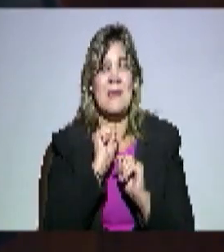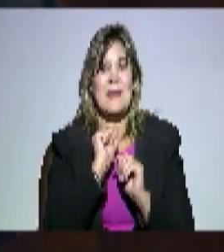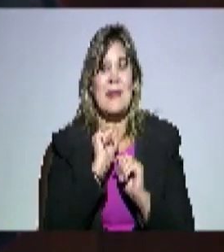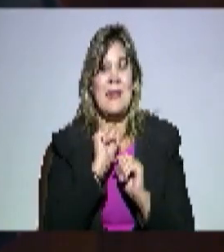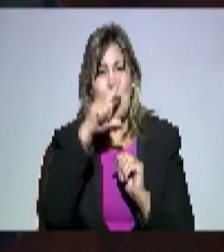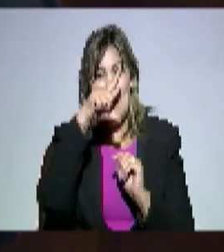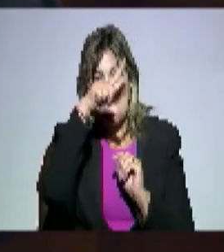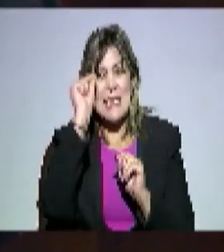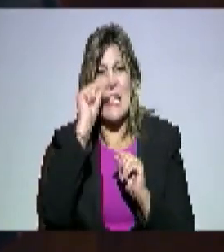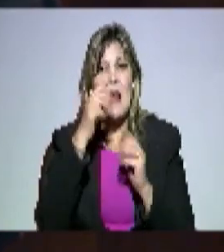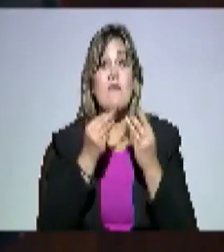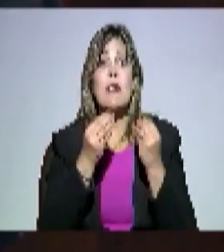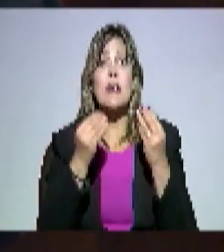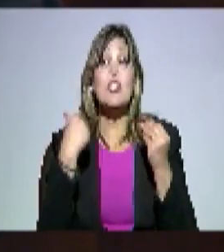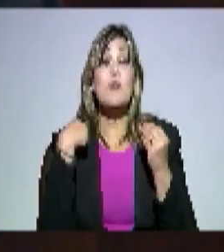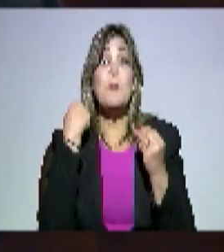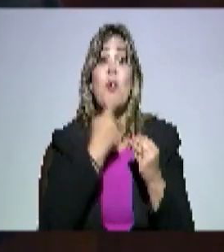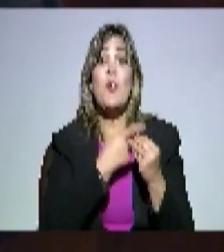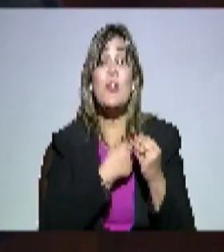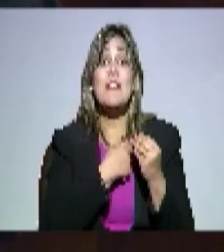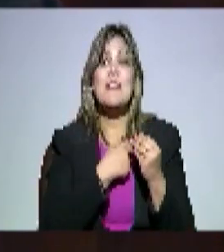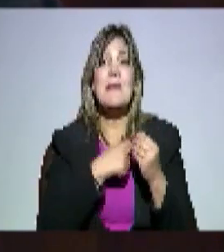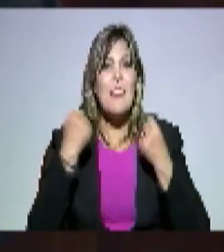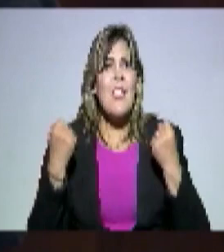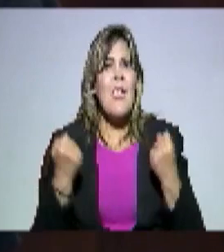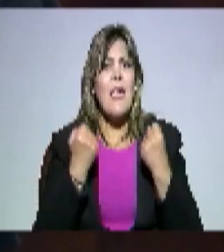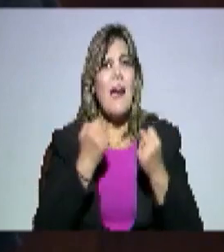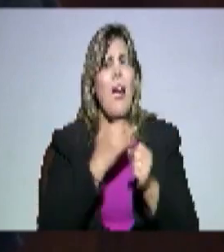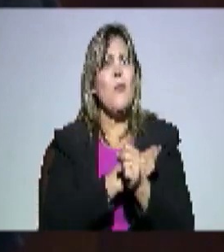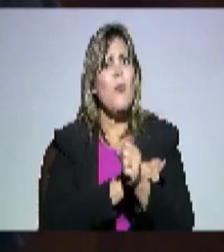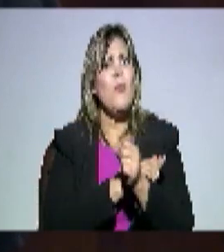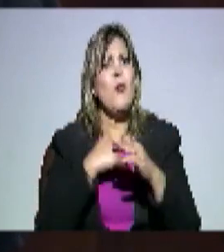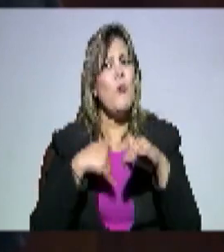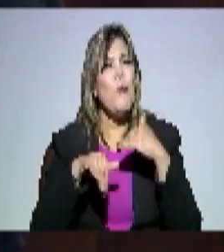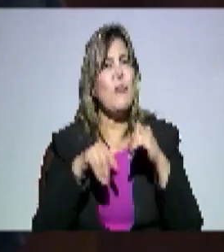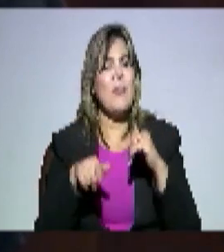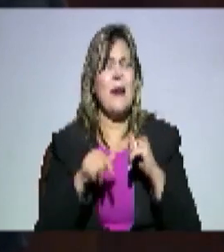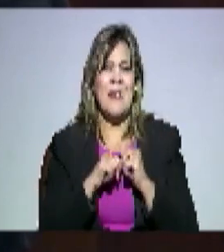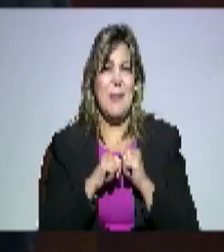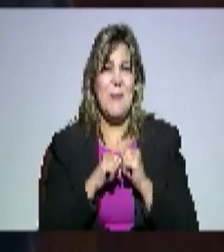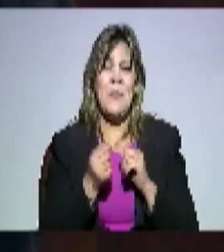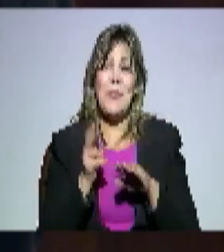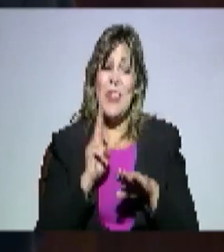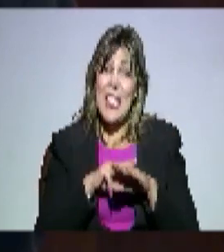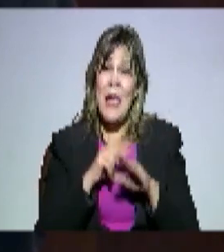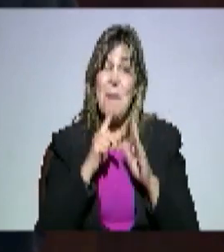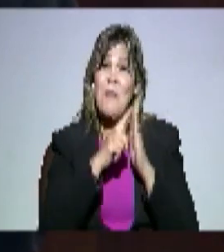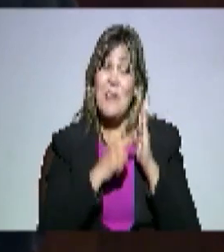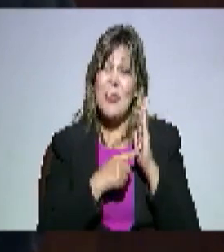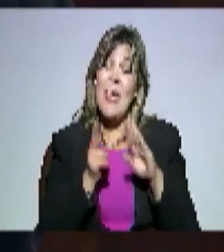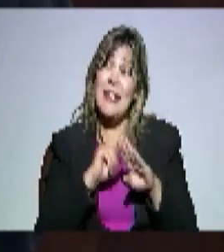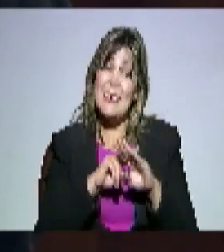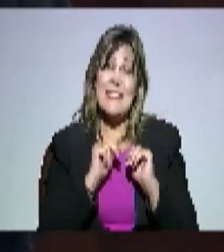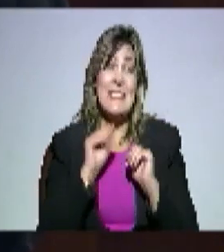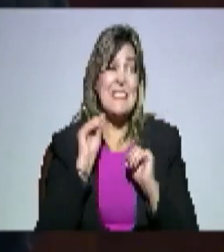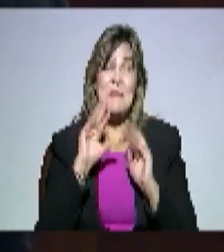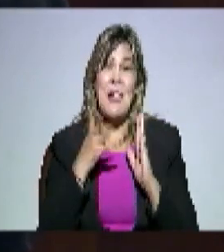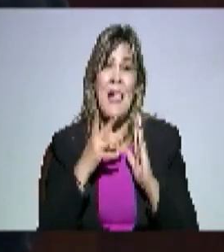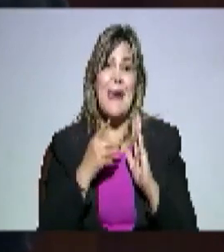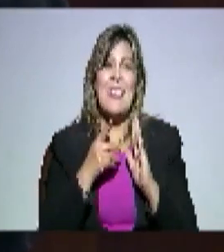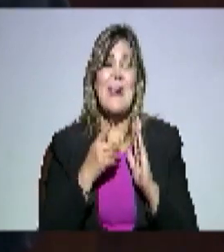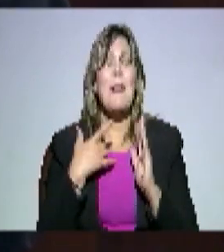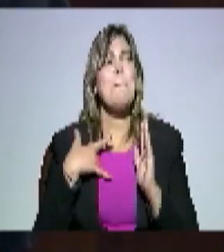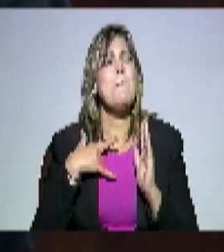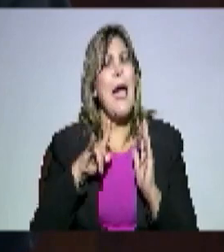في كتير من القديسين جهدوا وتعبوا في الطريق دوت عندنا وصيه ثانيه اسمها وصيه